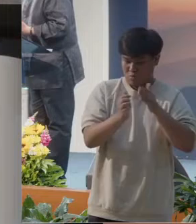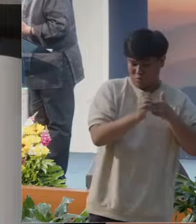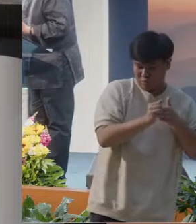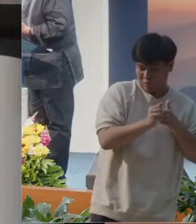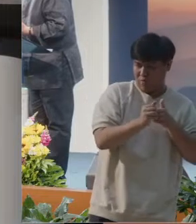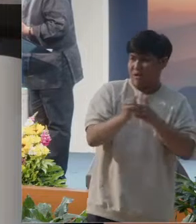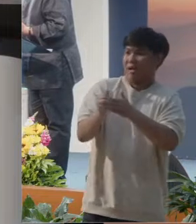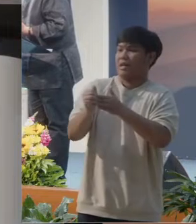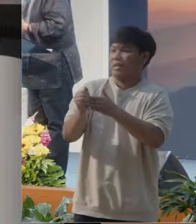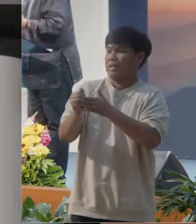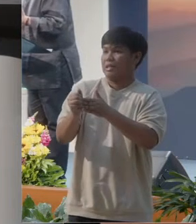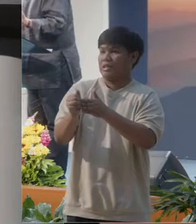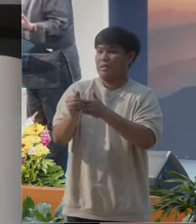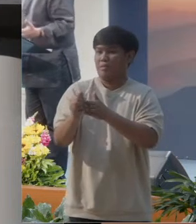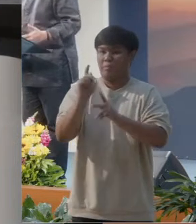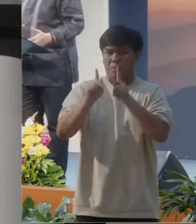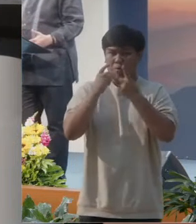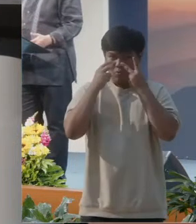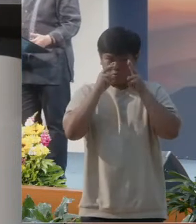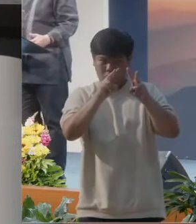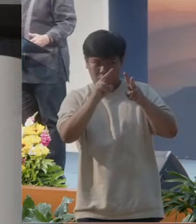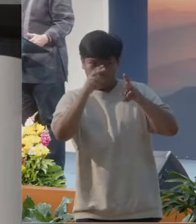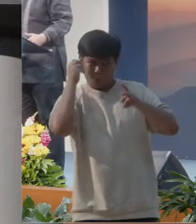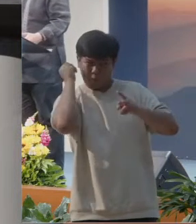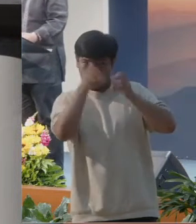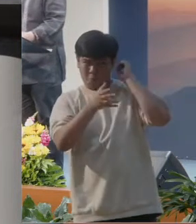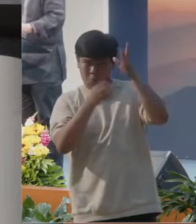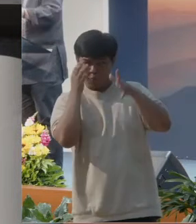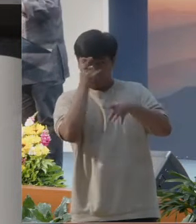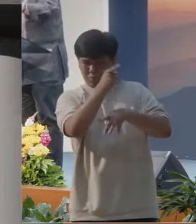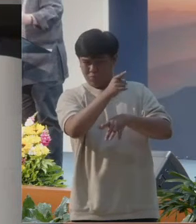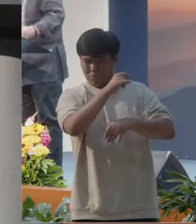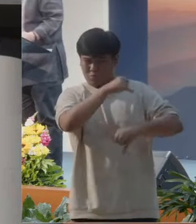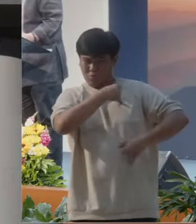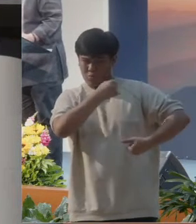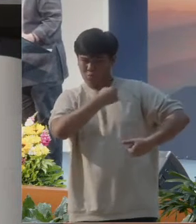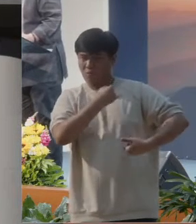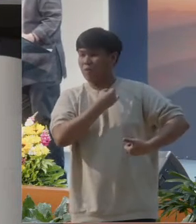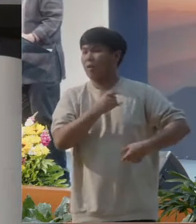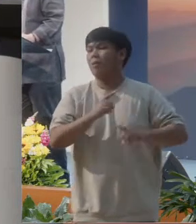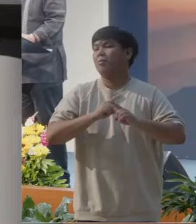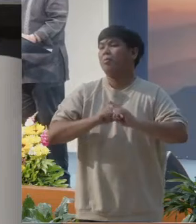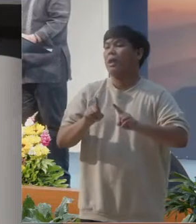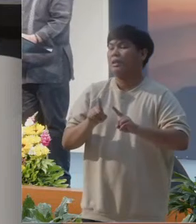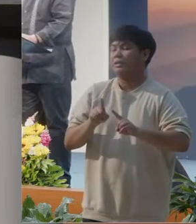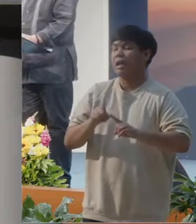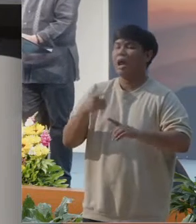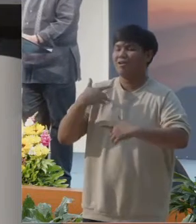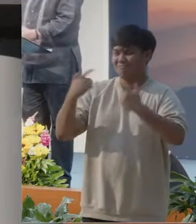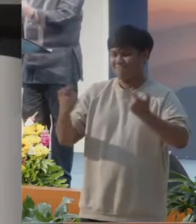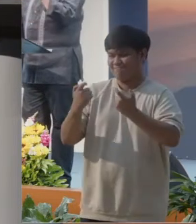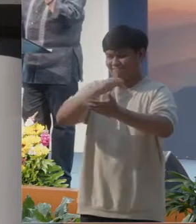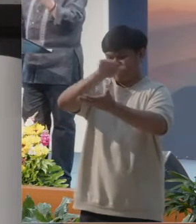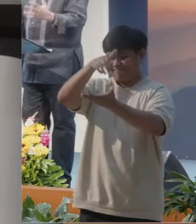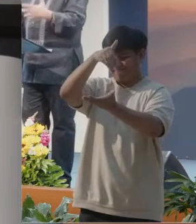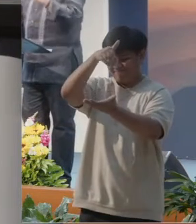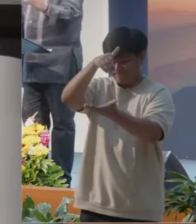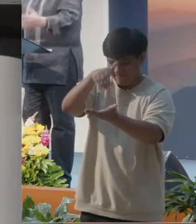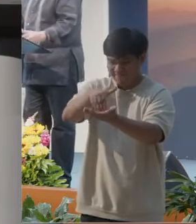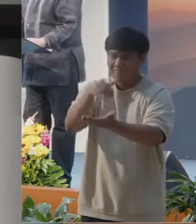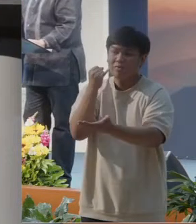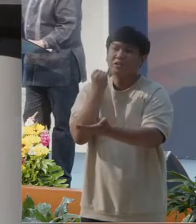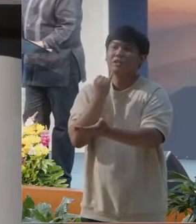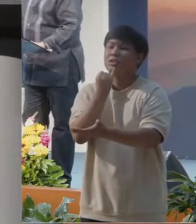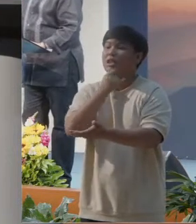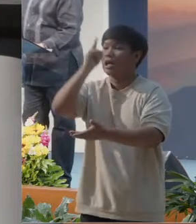paggabay kay Josue dahil nga po sa kasalanan na namamayagpag. Nawala ang